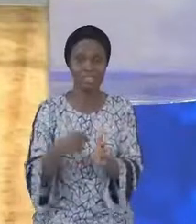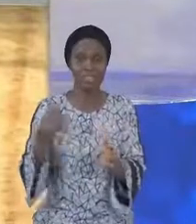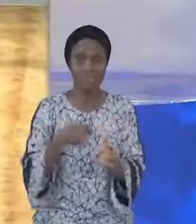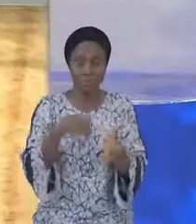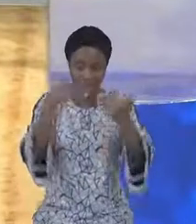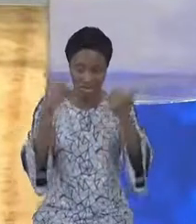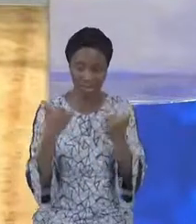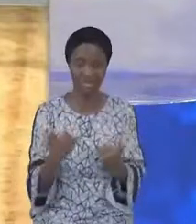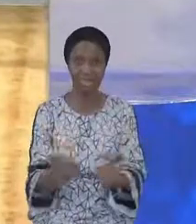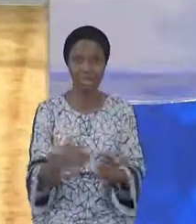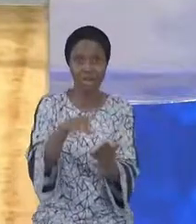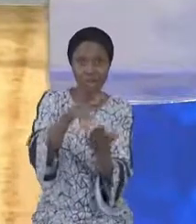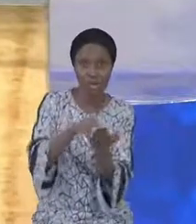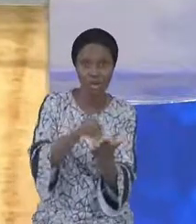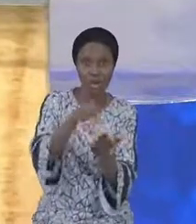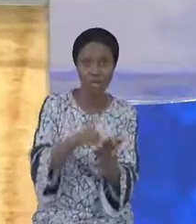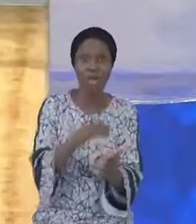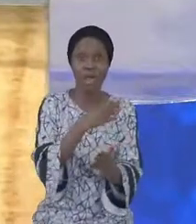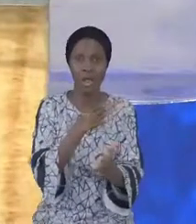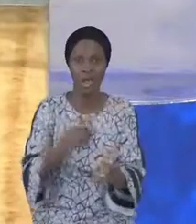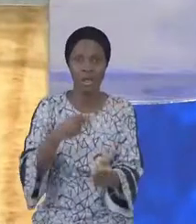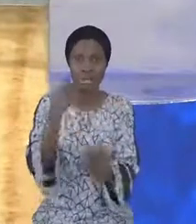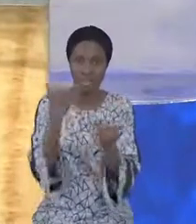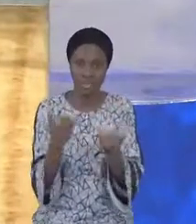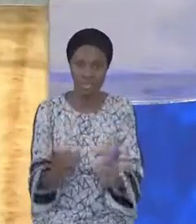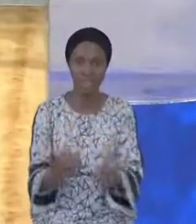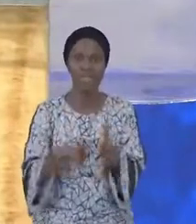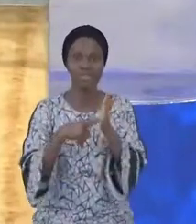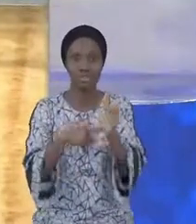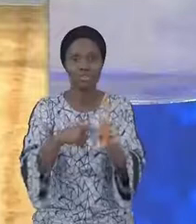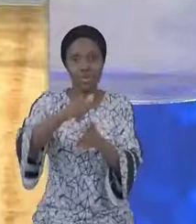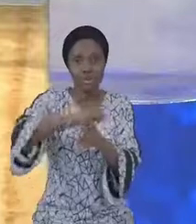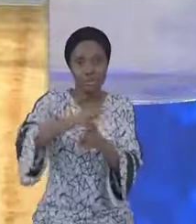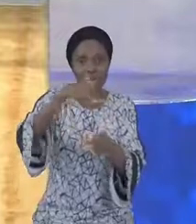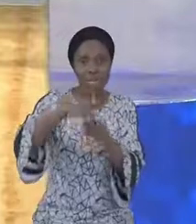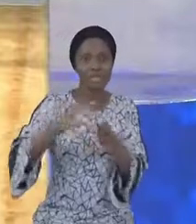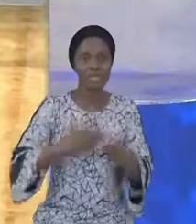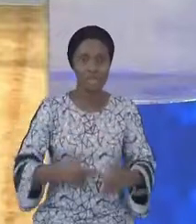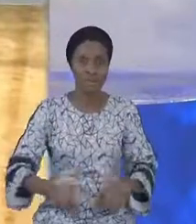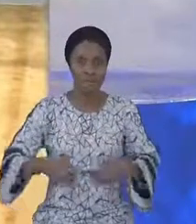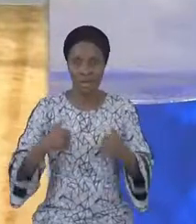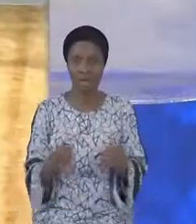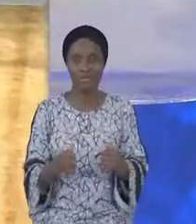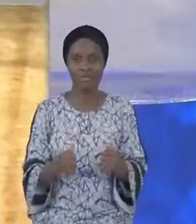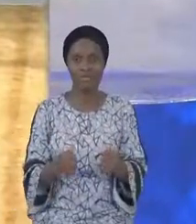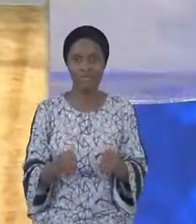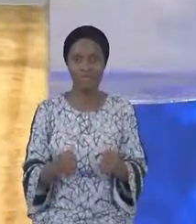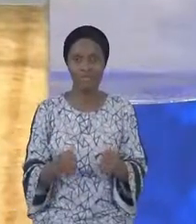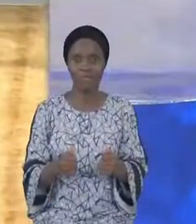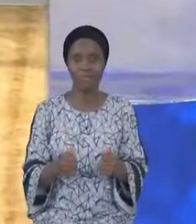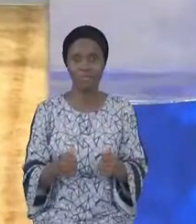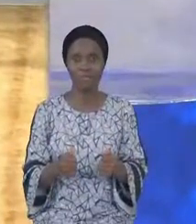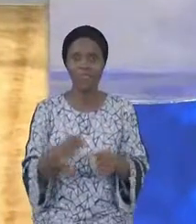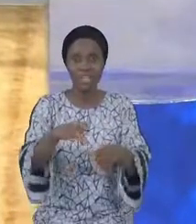poursuivons, qui est démontrée dans notre vie. À cause de cela